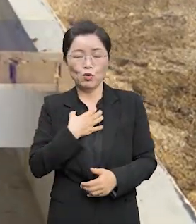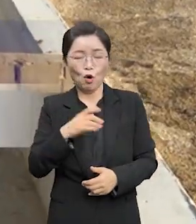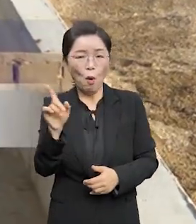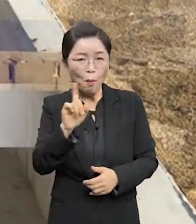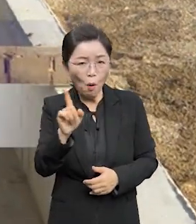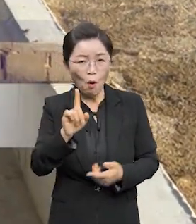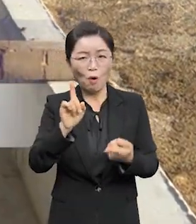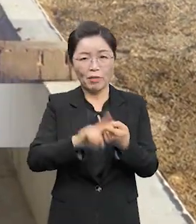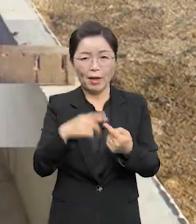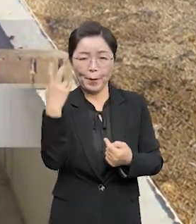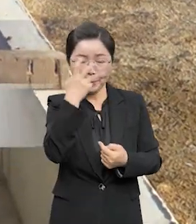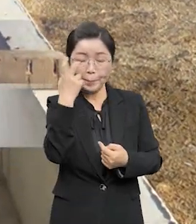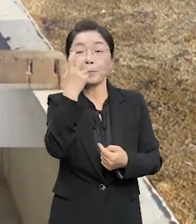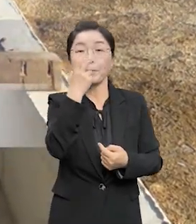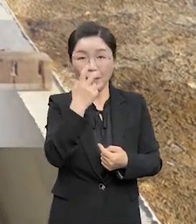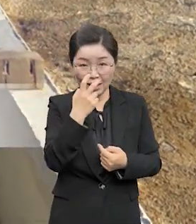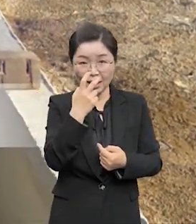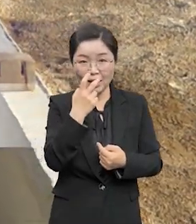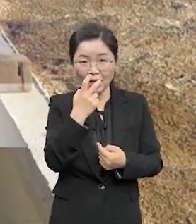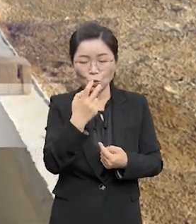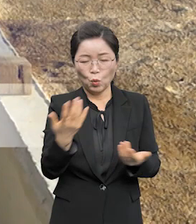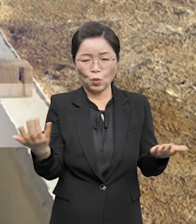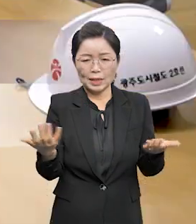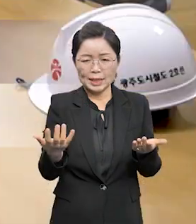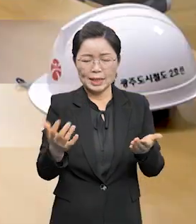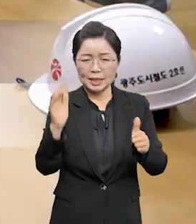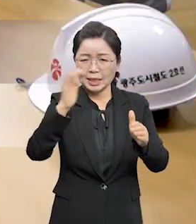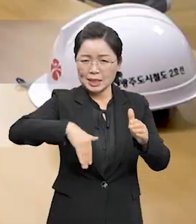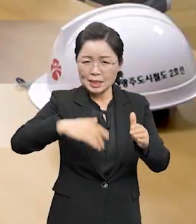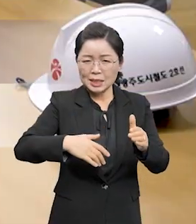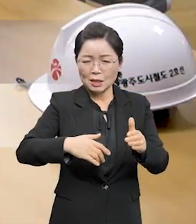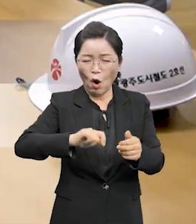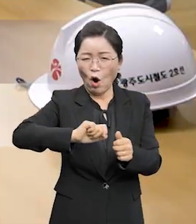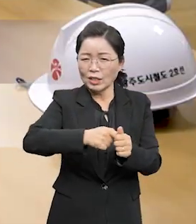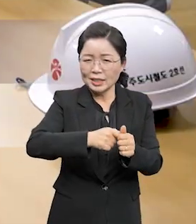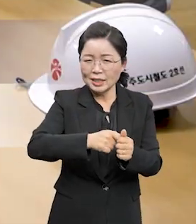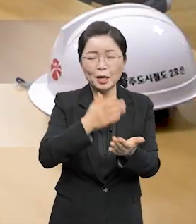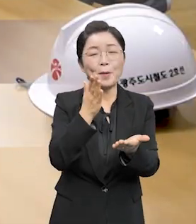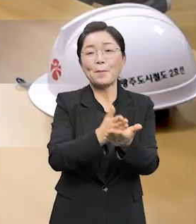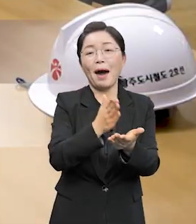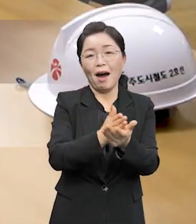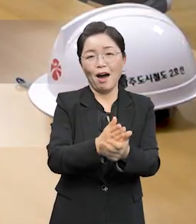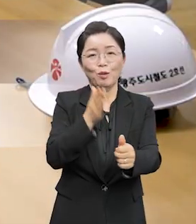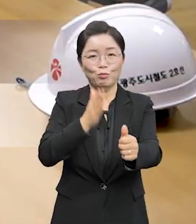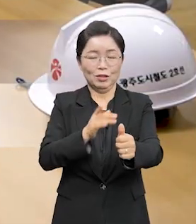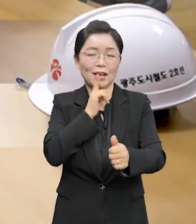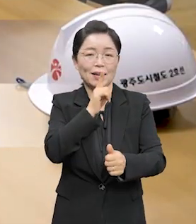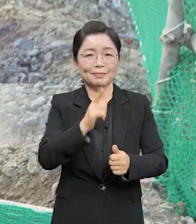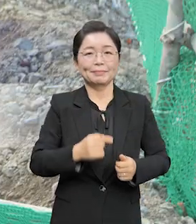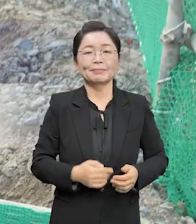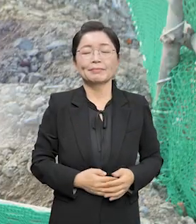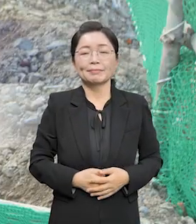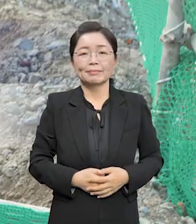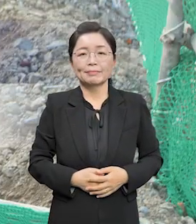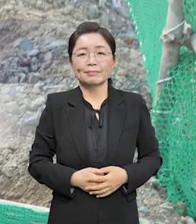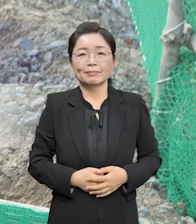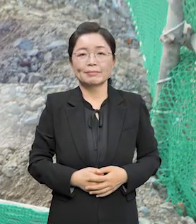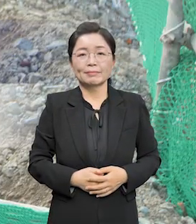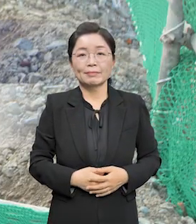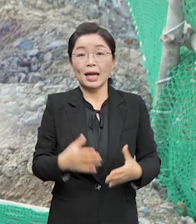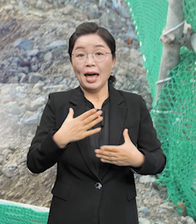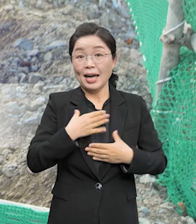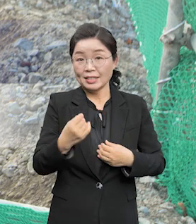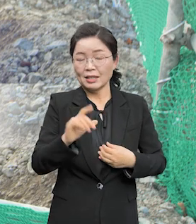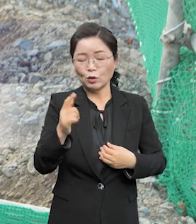등을 꼼꼼히 살폈으며 공기 단축을 위한 무리한 공사 진행을 삼가달라고 당부했습니다. 아울러